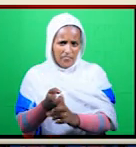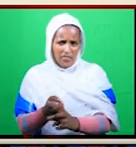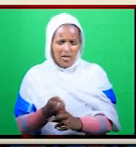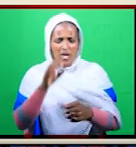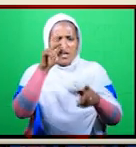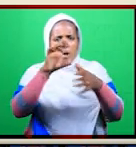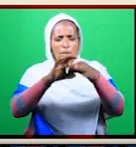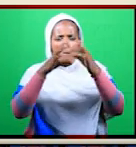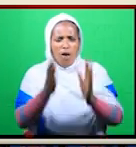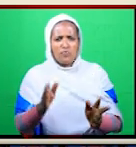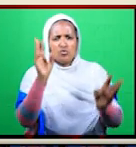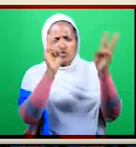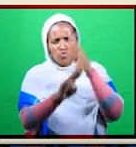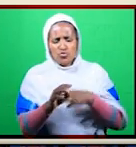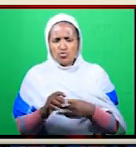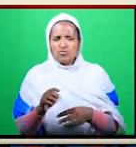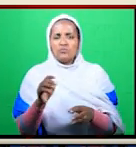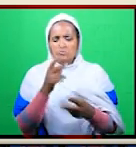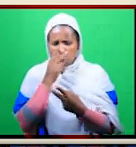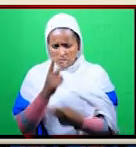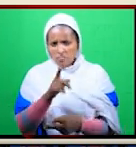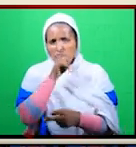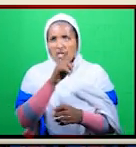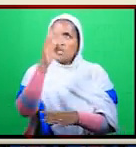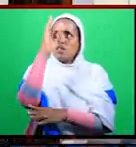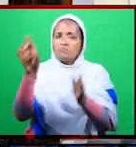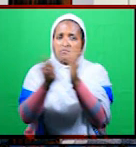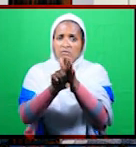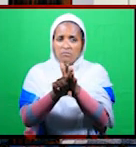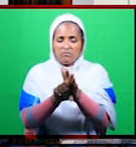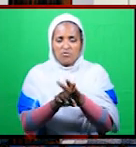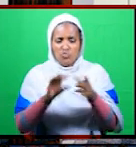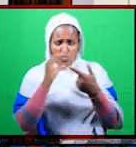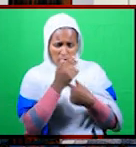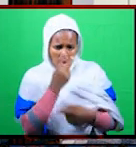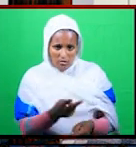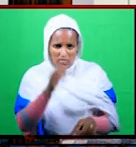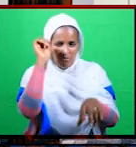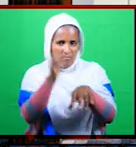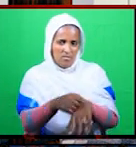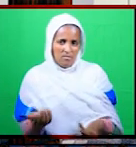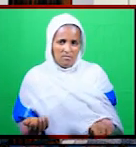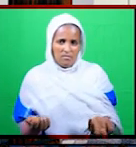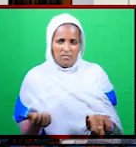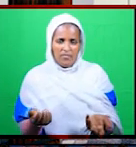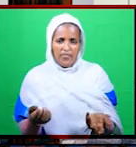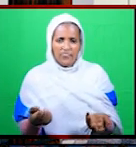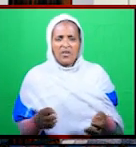እንዲሁ ከማህበራዊ ችግሩ አንጻር ዝም ብለን ስንመለከተው ነው። ከህግ እግዚአብሔር አንጻር አባታችን እንደተናገሩት